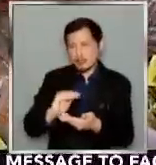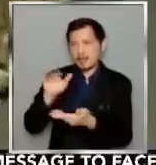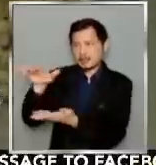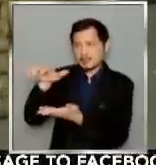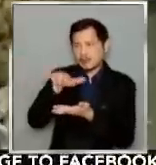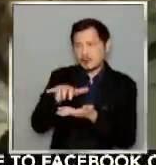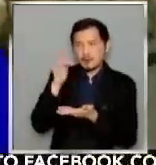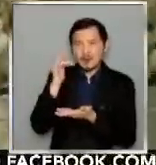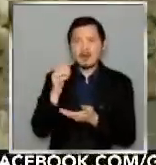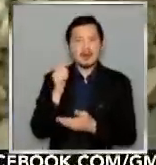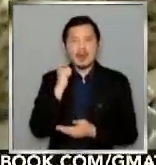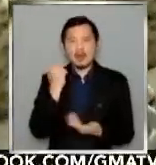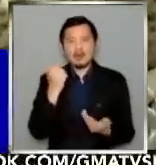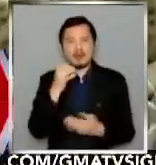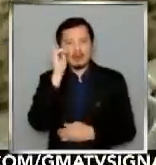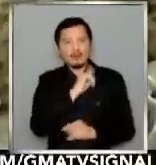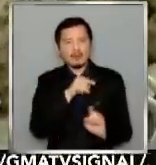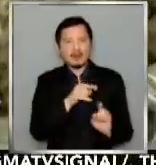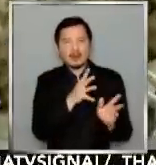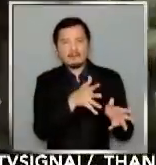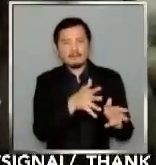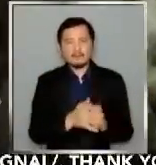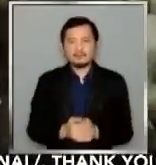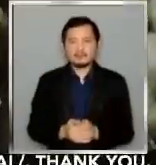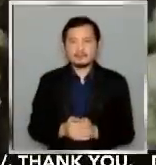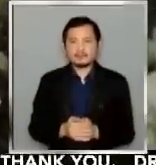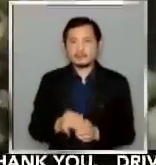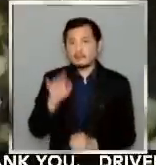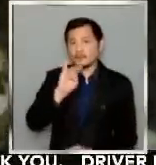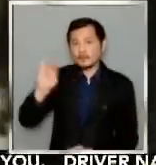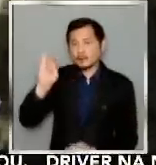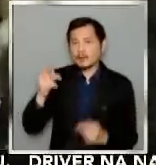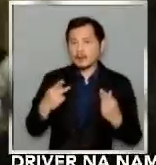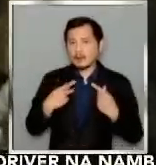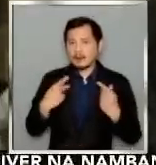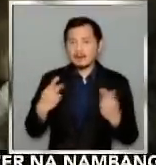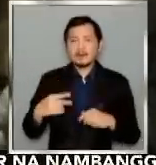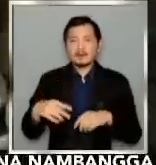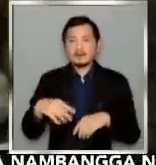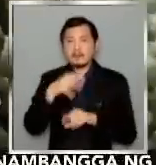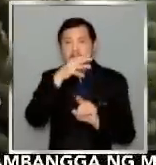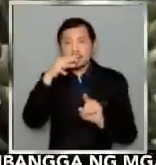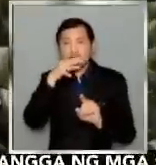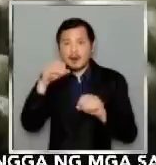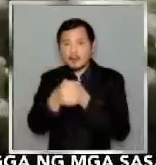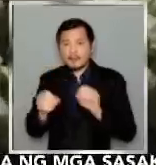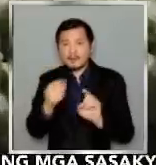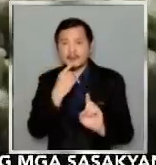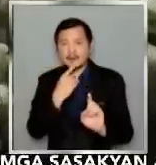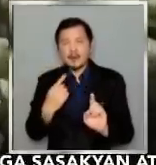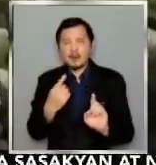tira. Sa Pasukin, Ilocos Norte naman, iniulat ng Municipal Agriculture Office na konti lang ang supply ng